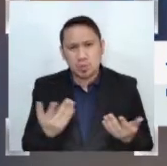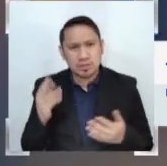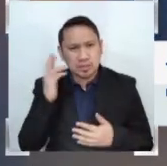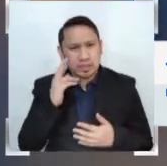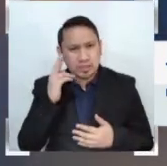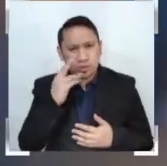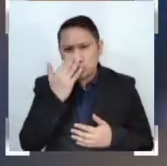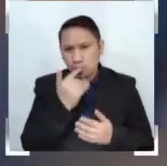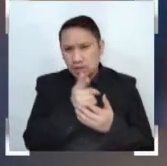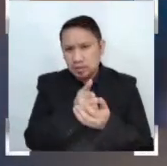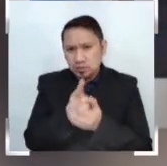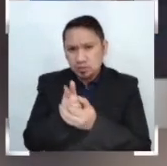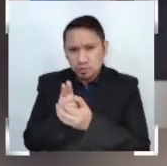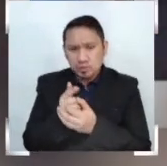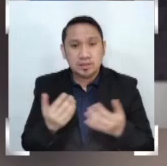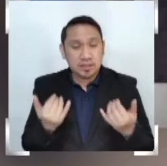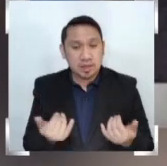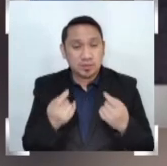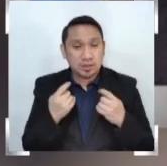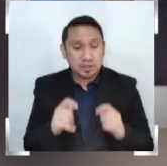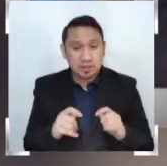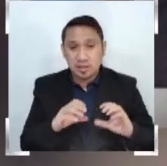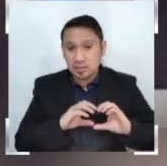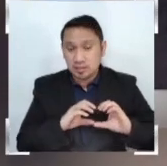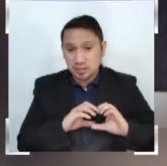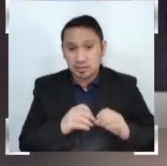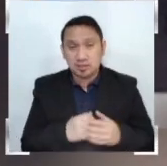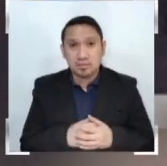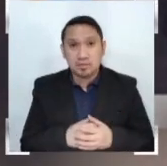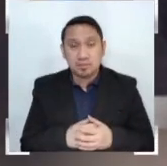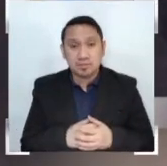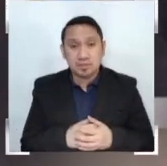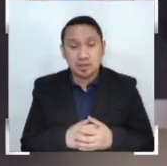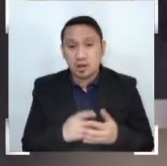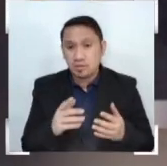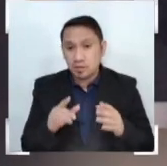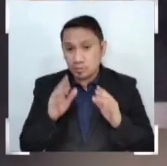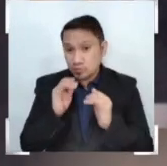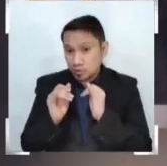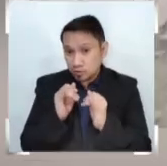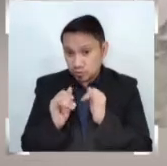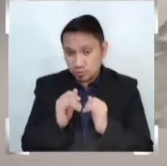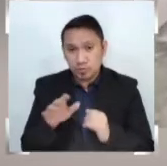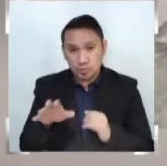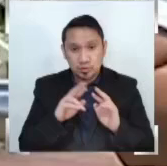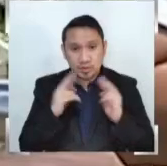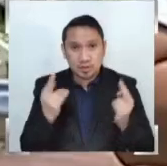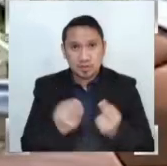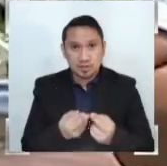pamamaril. Sinusubukan pa ng GMA Regional TV Balitang Southern Tagalog na makuhanan ng pahayag ang kaanak ng mga